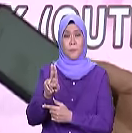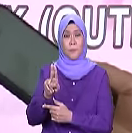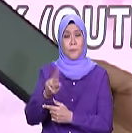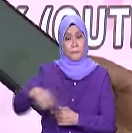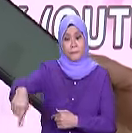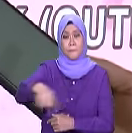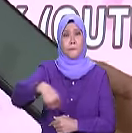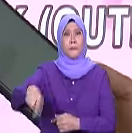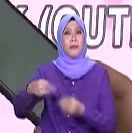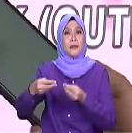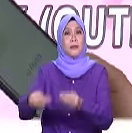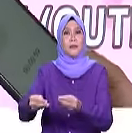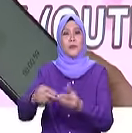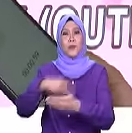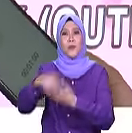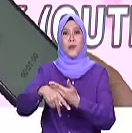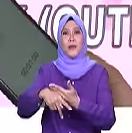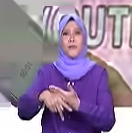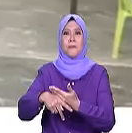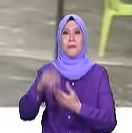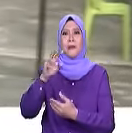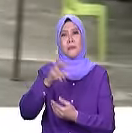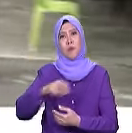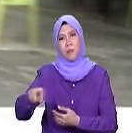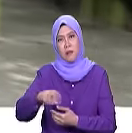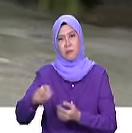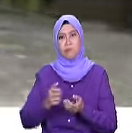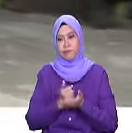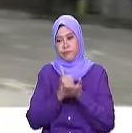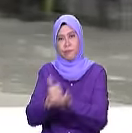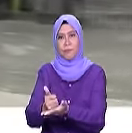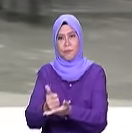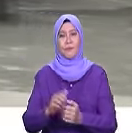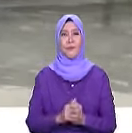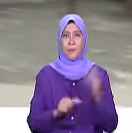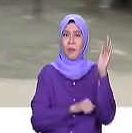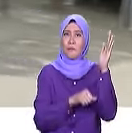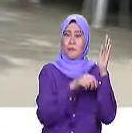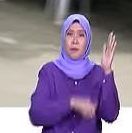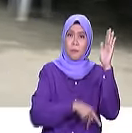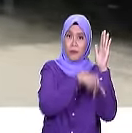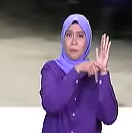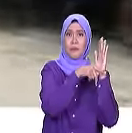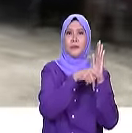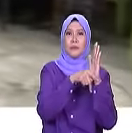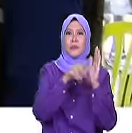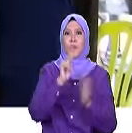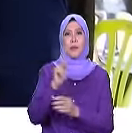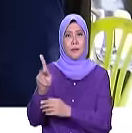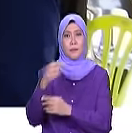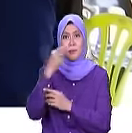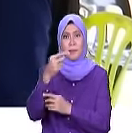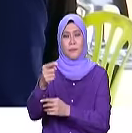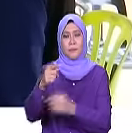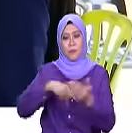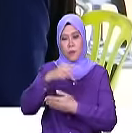kita bagi untuk program mobile. Sementara itu, Ahli Parlimen Kuala Krai, Abdul Latif Abdul Rahman berkata,